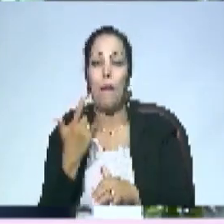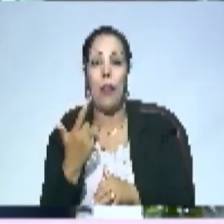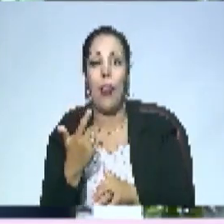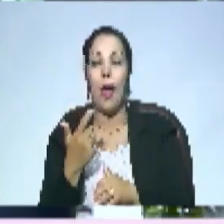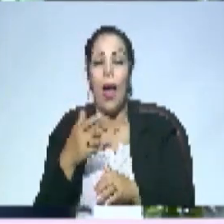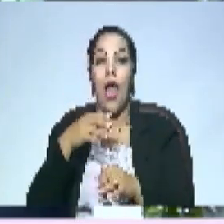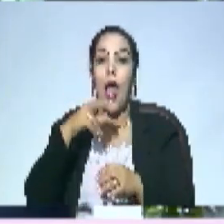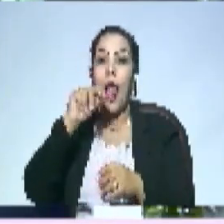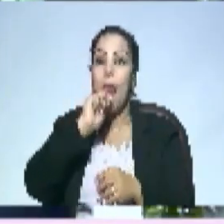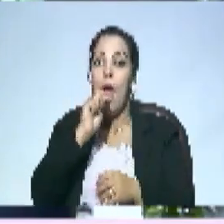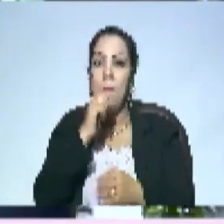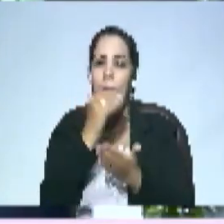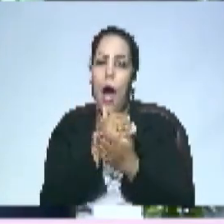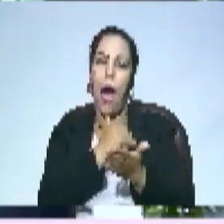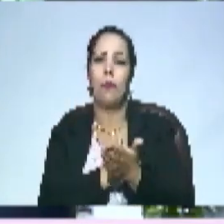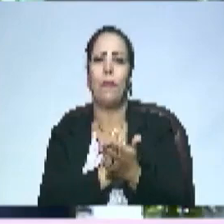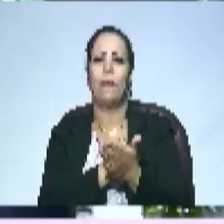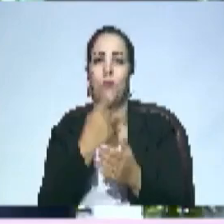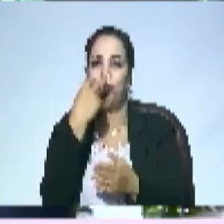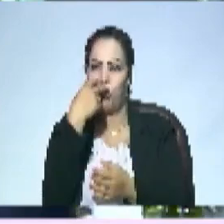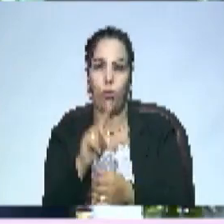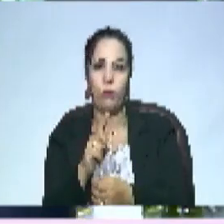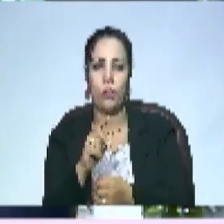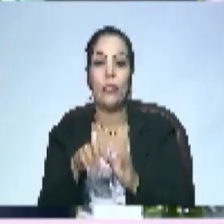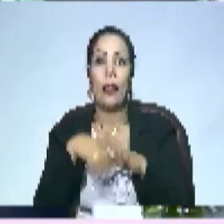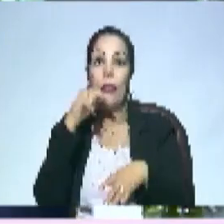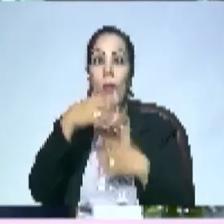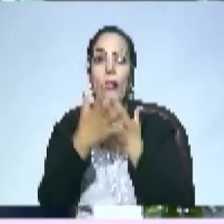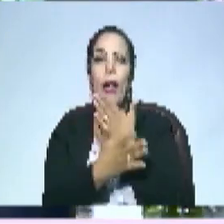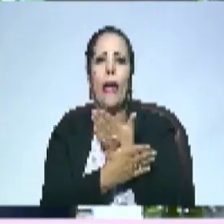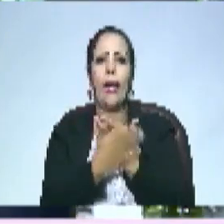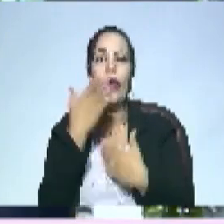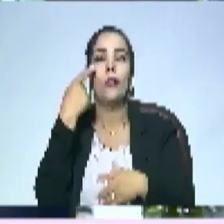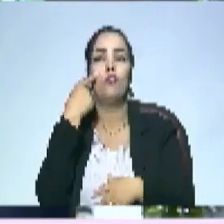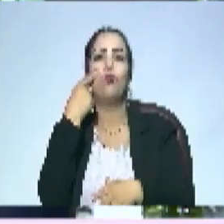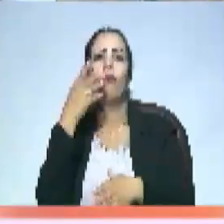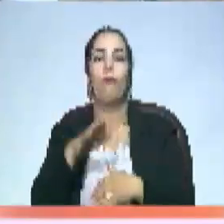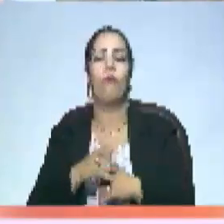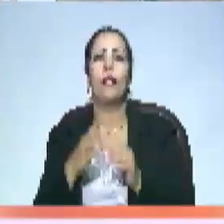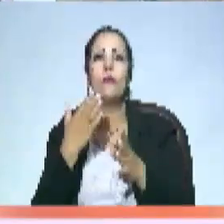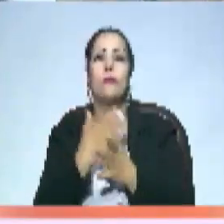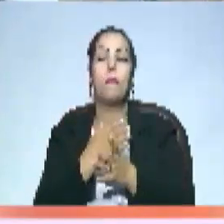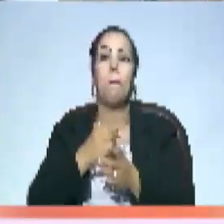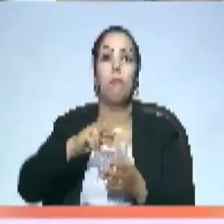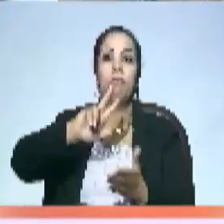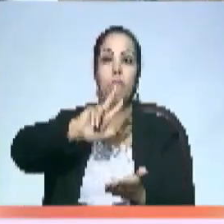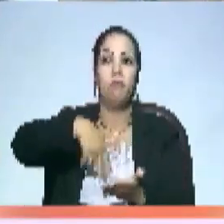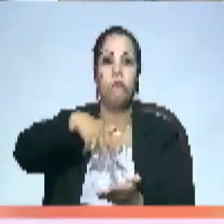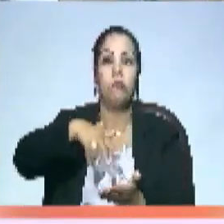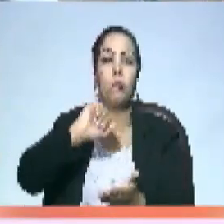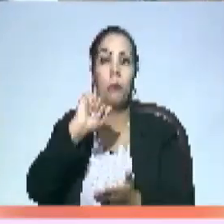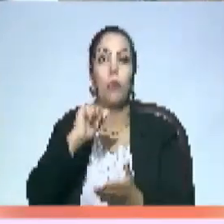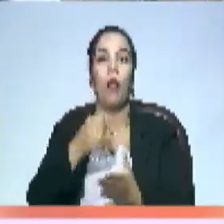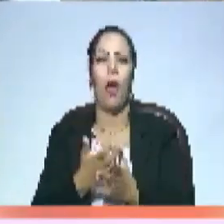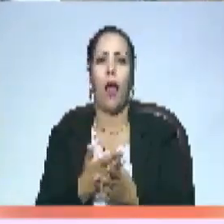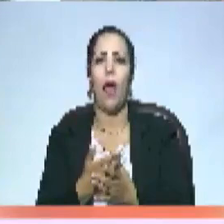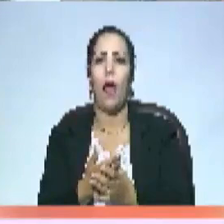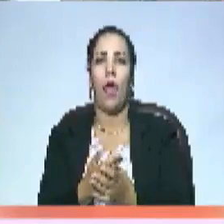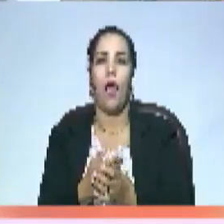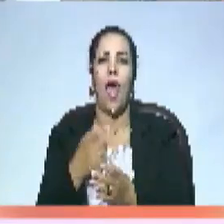في الحلقة ونشوف هتتعمل ازاي، عشان في مرات كتير حضراتكم مش بتشوفوا الكريمة اتحضرت ازاي، او ده كريم